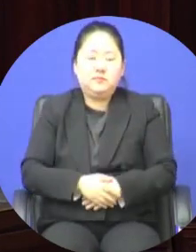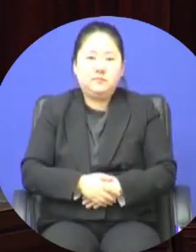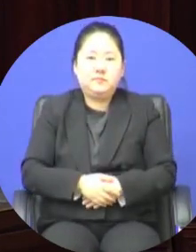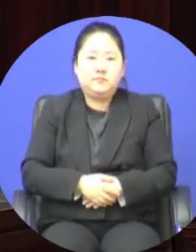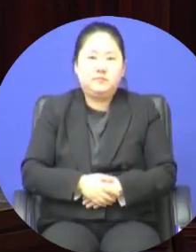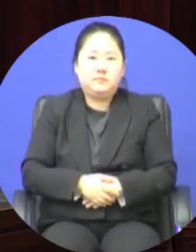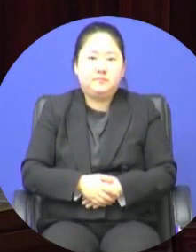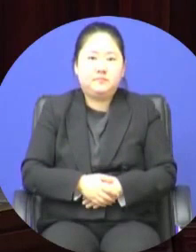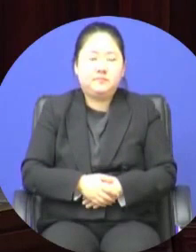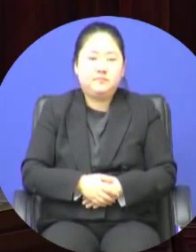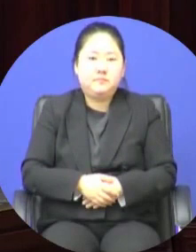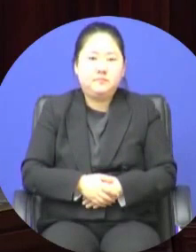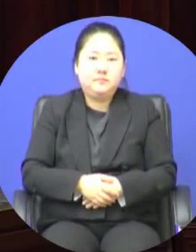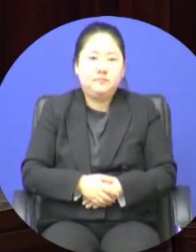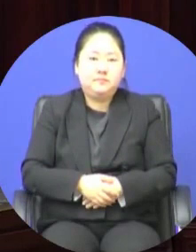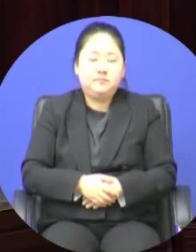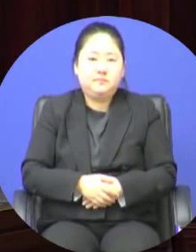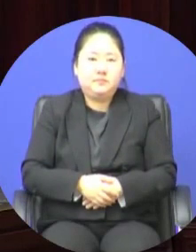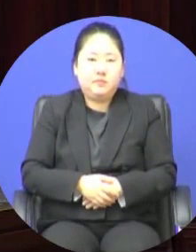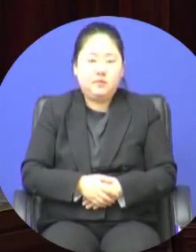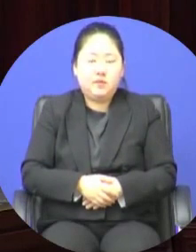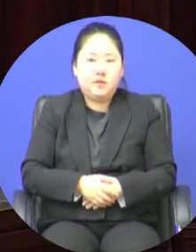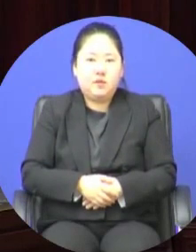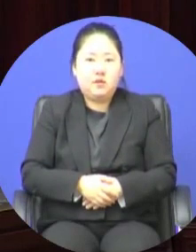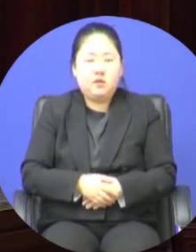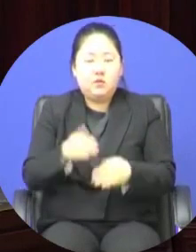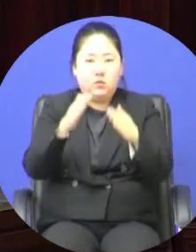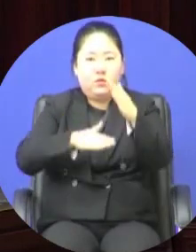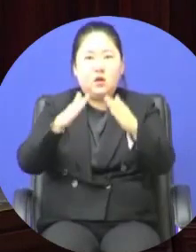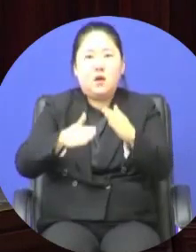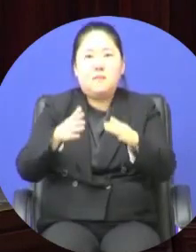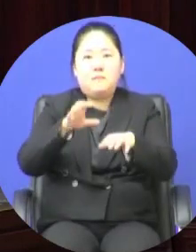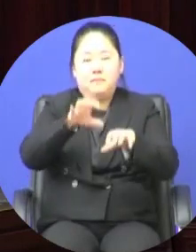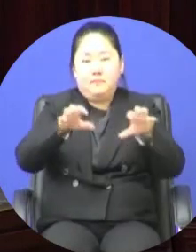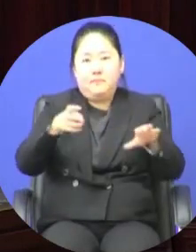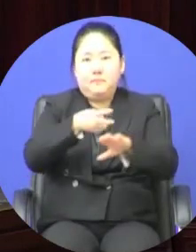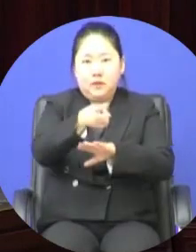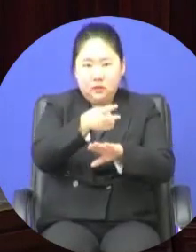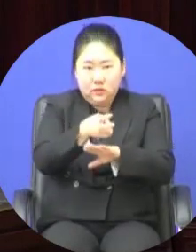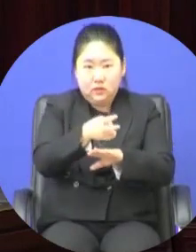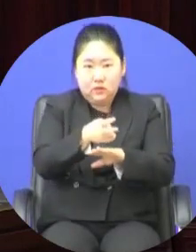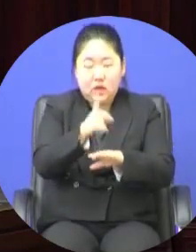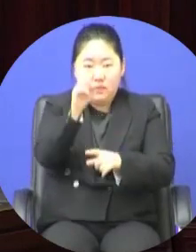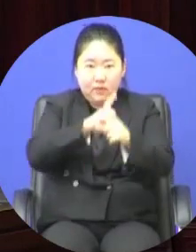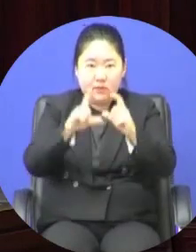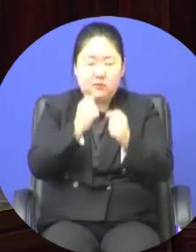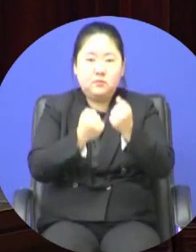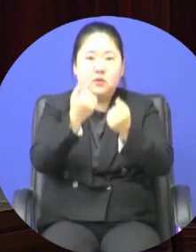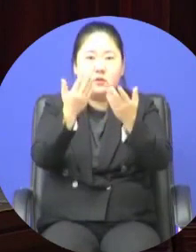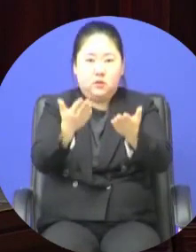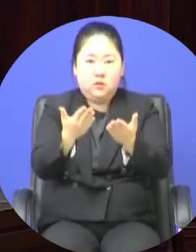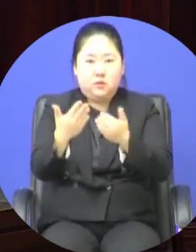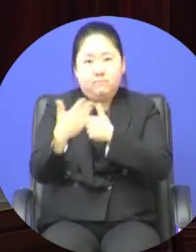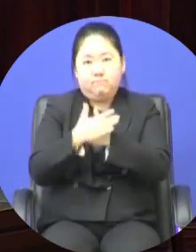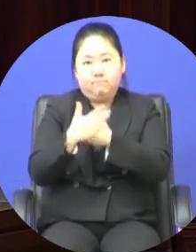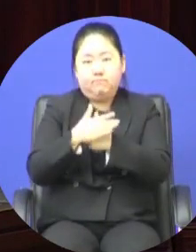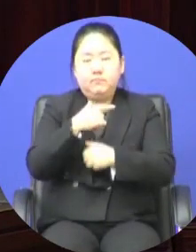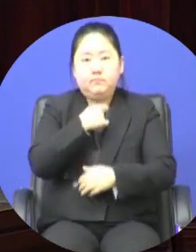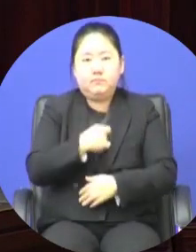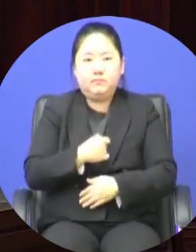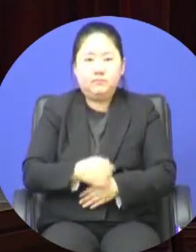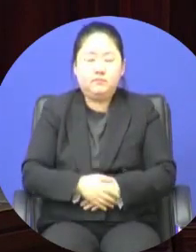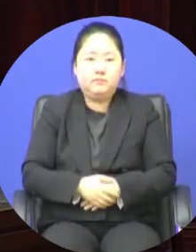이 자리를 빌려 공영마을버스와 무상교통 사업에 대해 의원님들께 다시 한번 설명드리고 적극적인 협조를 구하고자